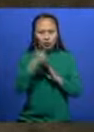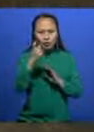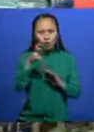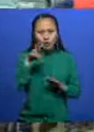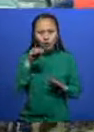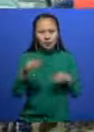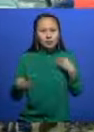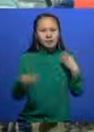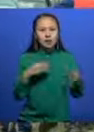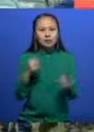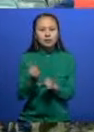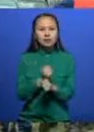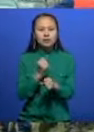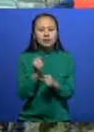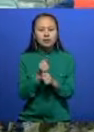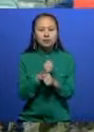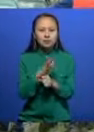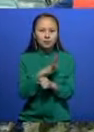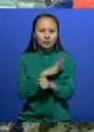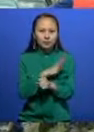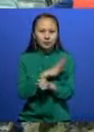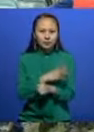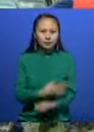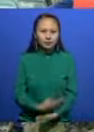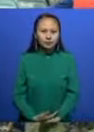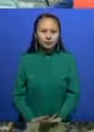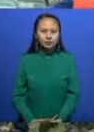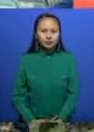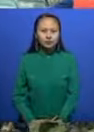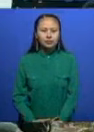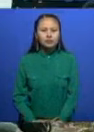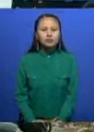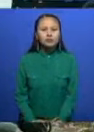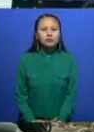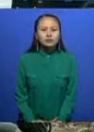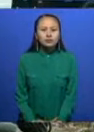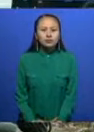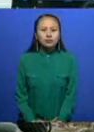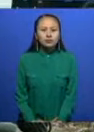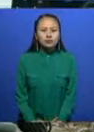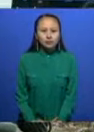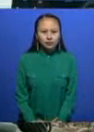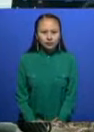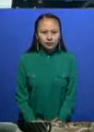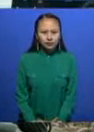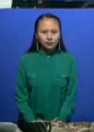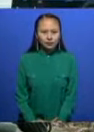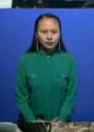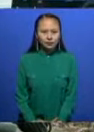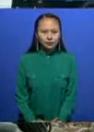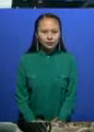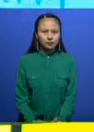жататын пластмассадан жасалған құбырларды пайдаланып жатыр. Әбдез Рахманұлы, Нұрмахан Мұсатов, Шымкент.